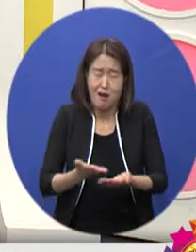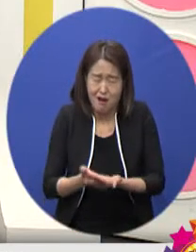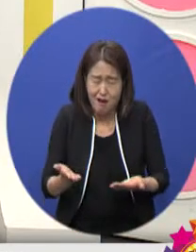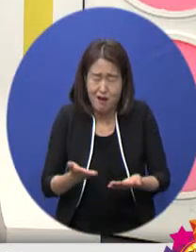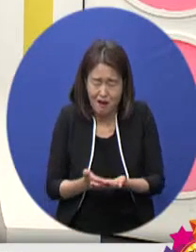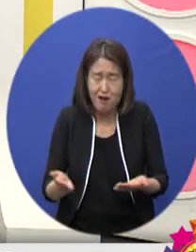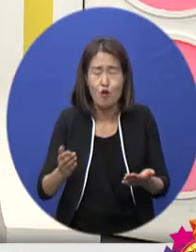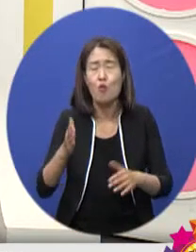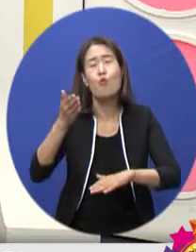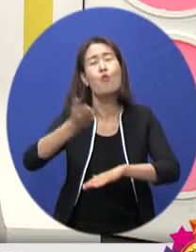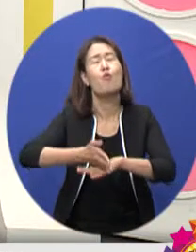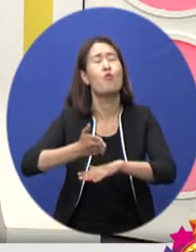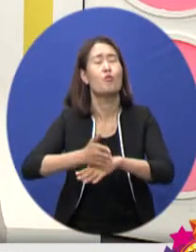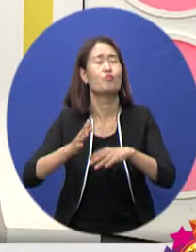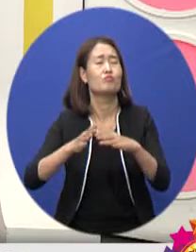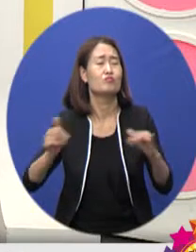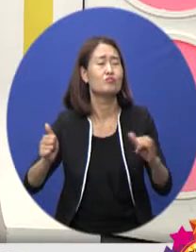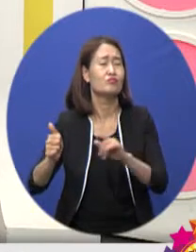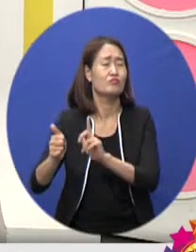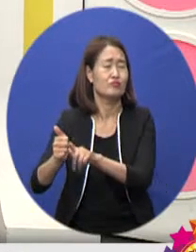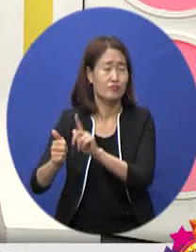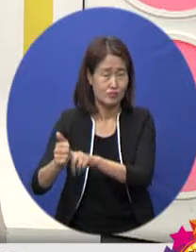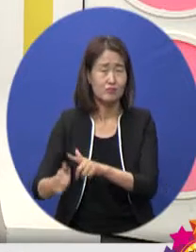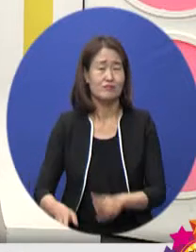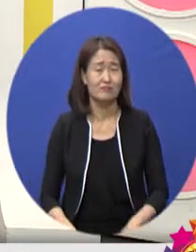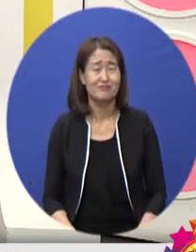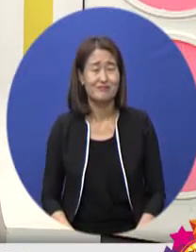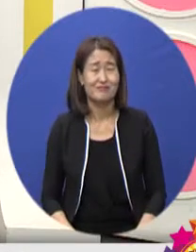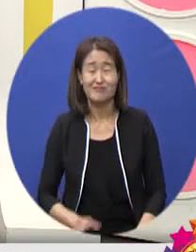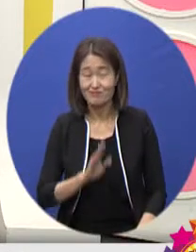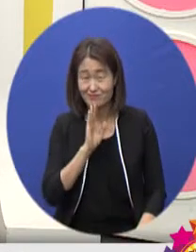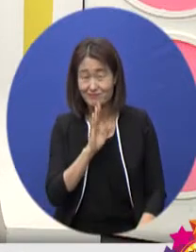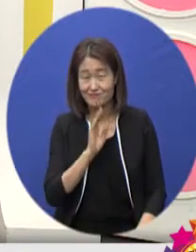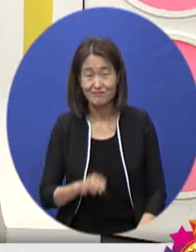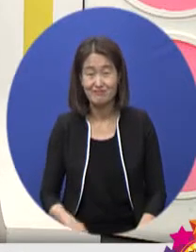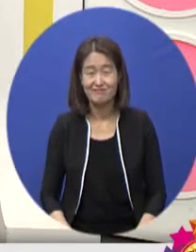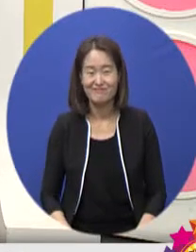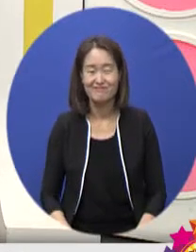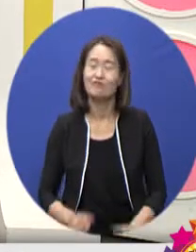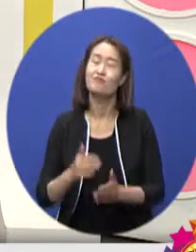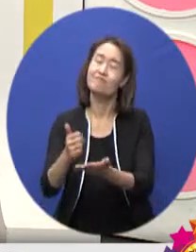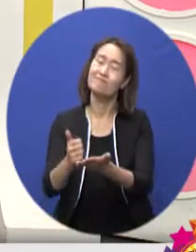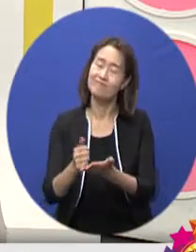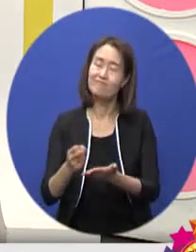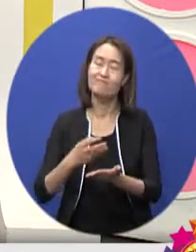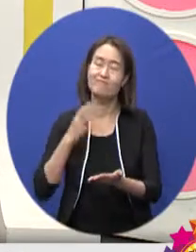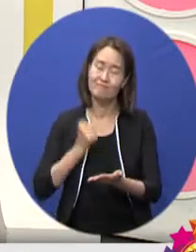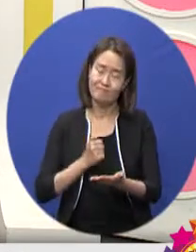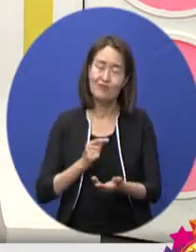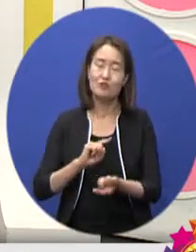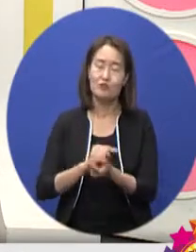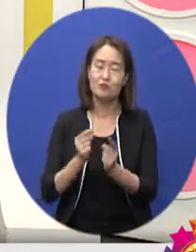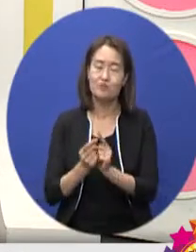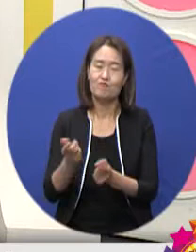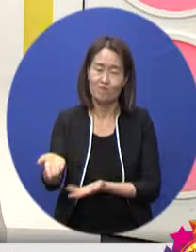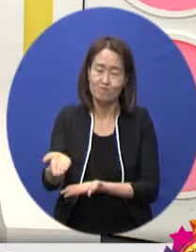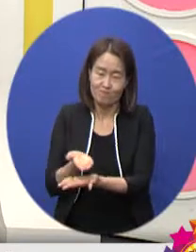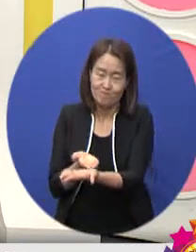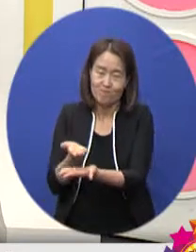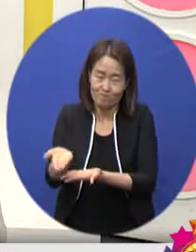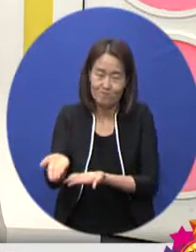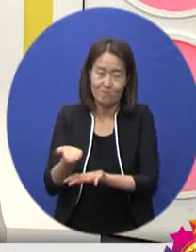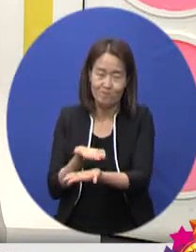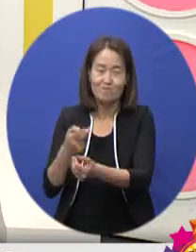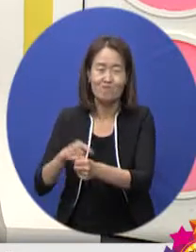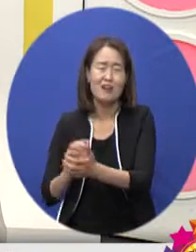네. 고마워요 그분이요. 네, 그러시는구나. 네네. 물론 손님하고 주인 사이로 다 오고 가지만, 네네.